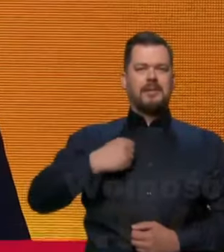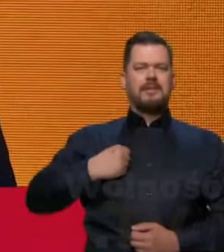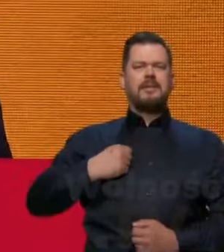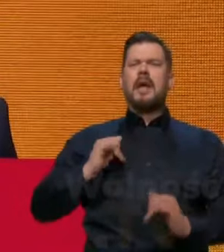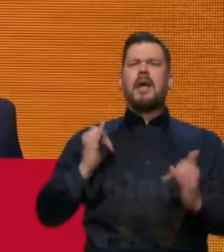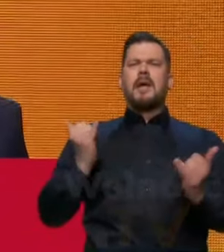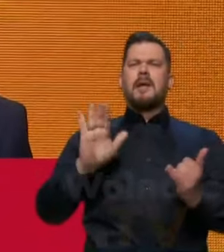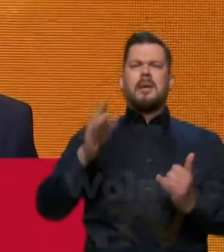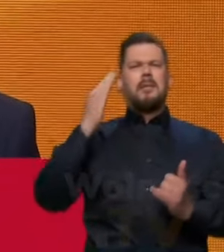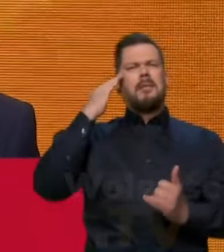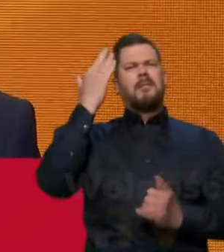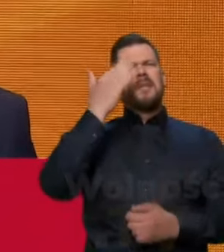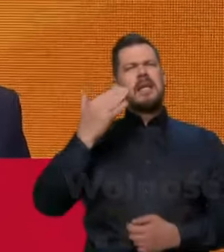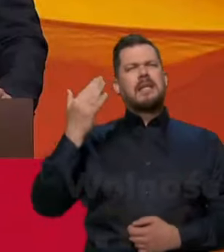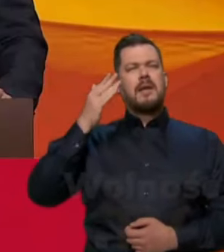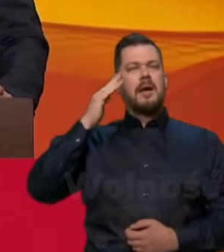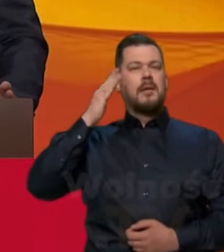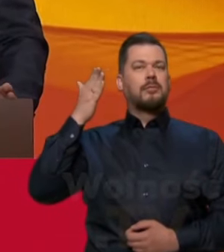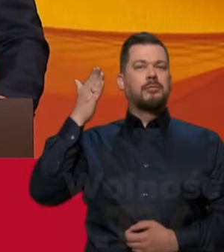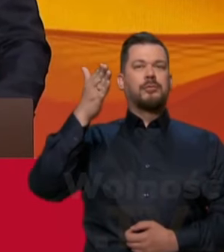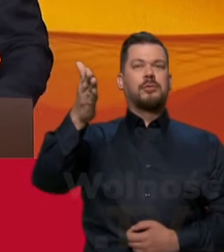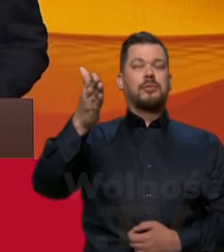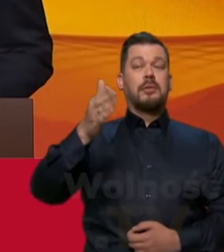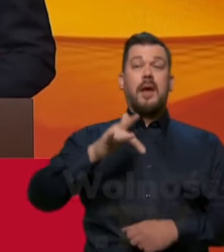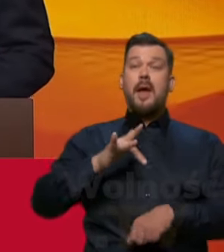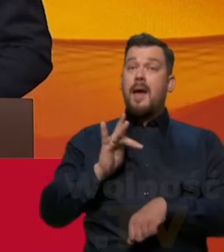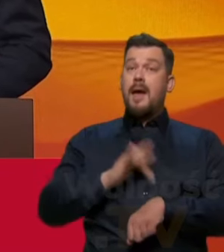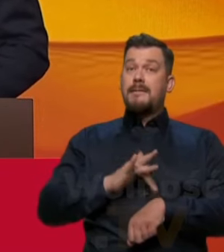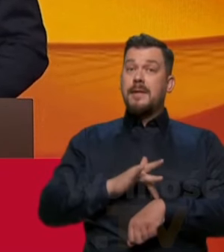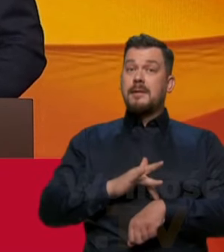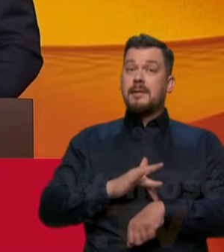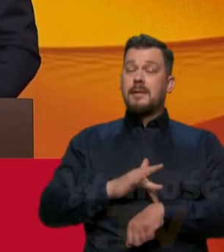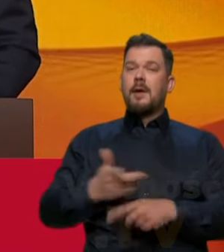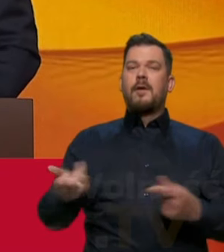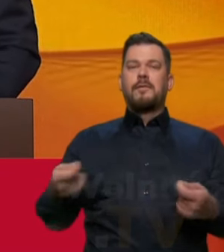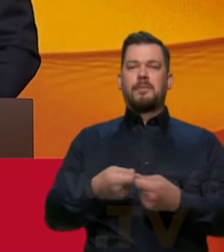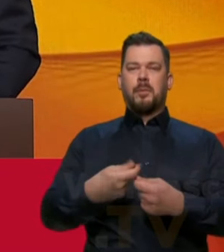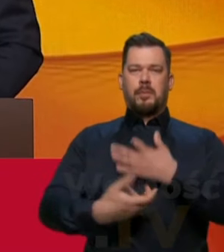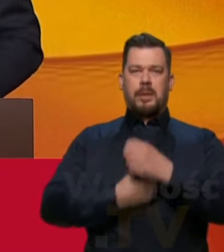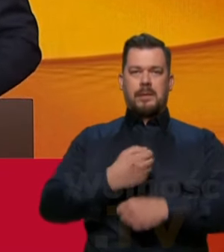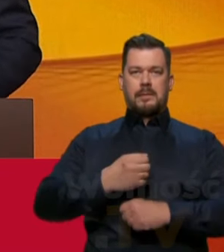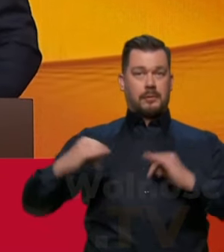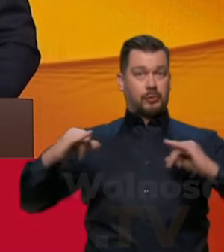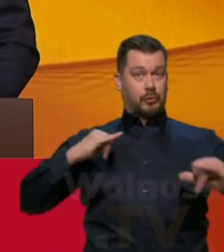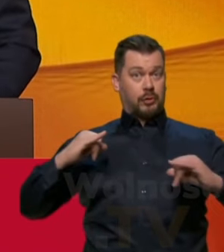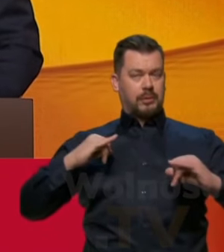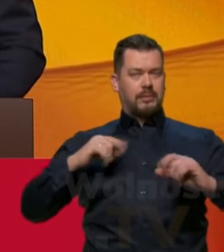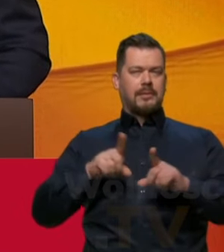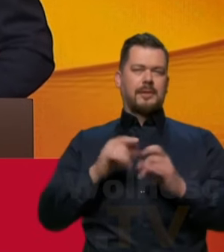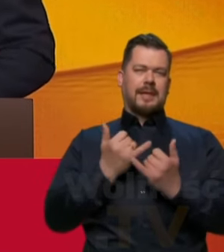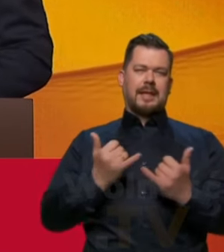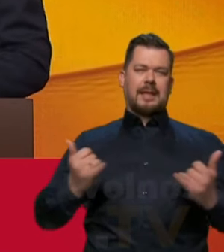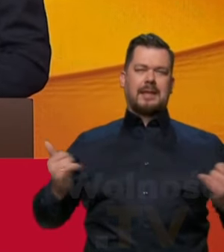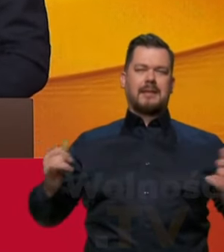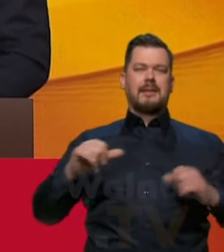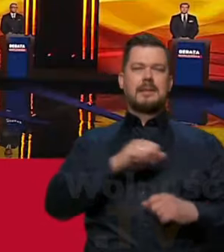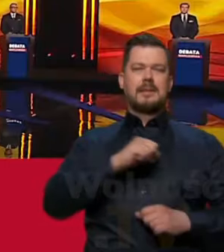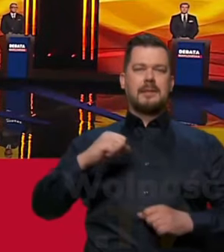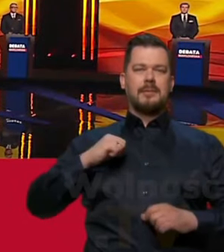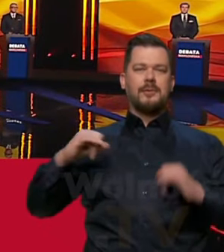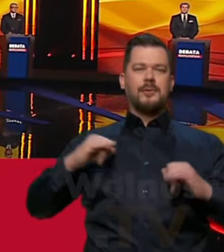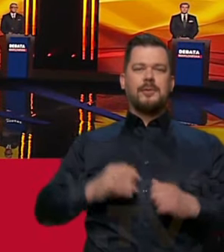pan wizję efektywnej, podkreślam, współpracy z rządem i ościennymi